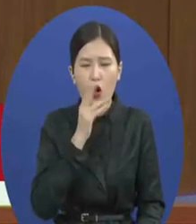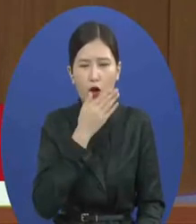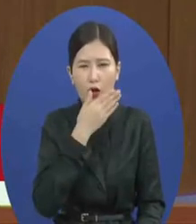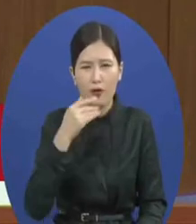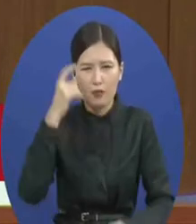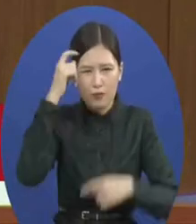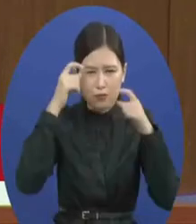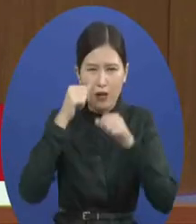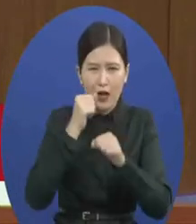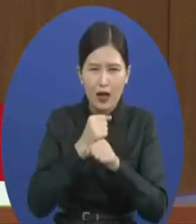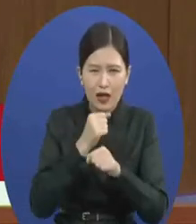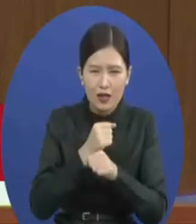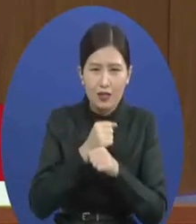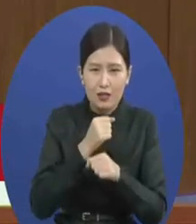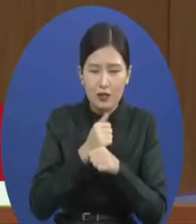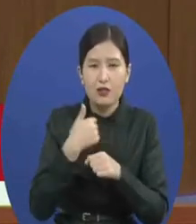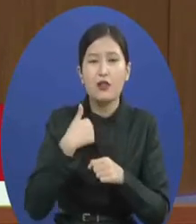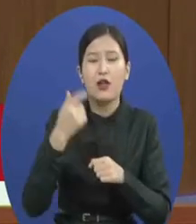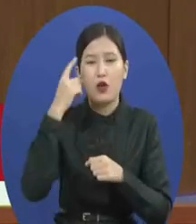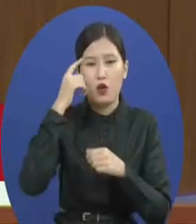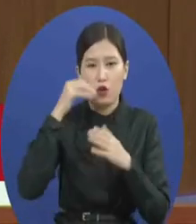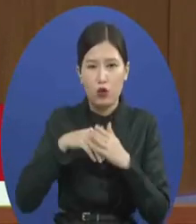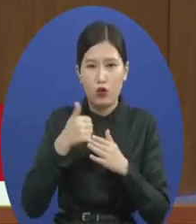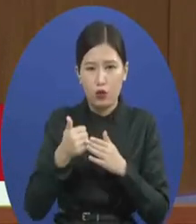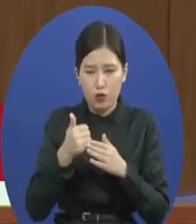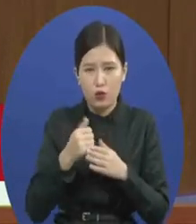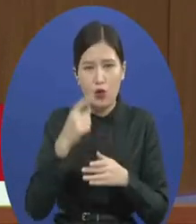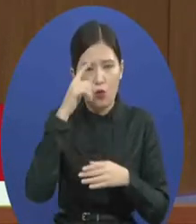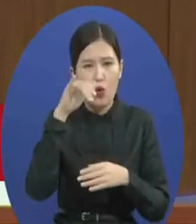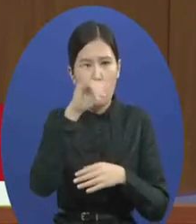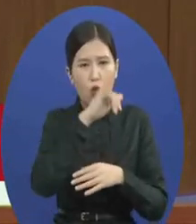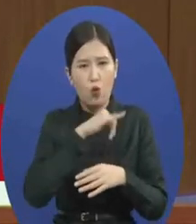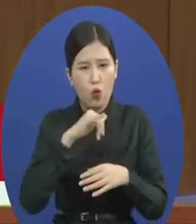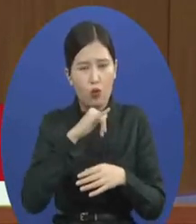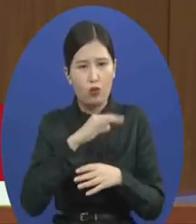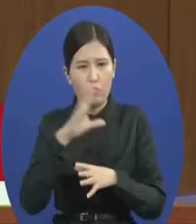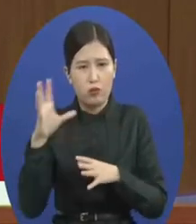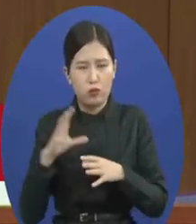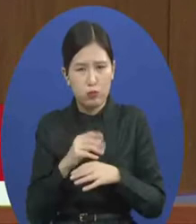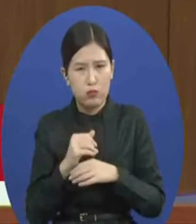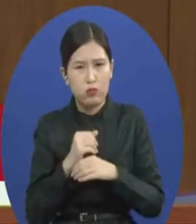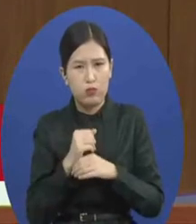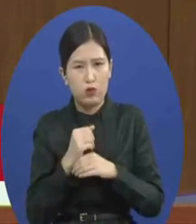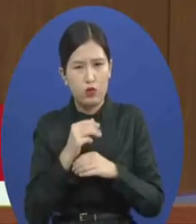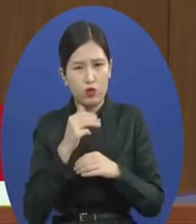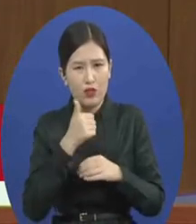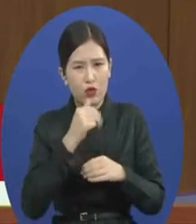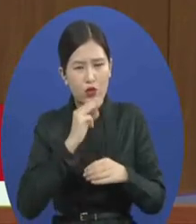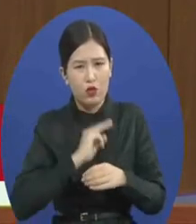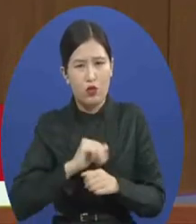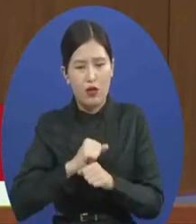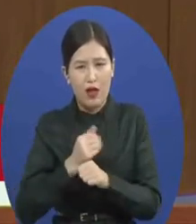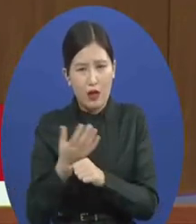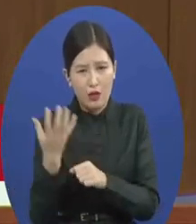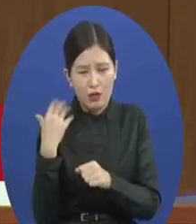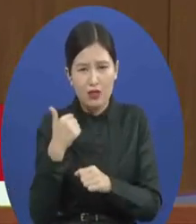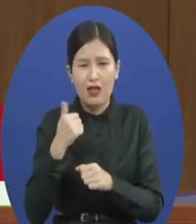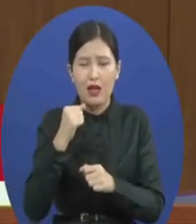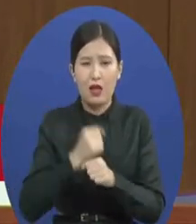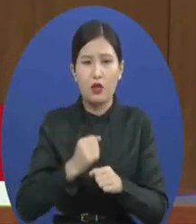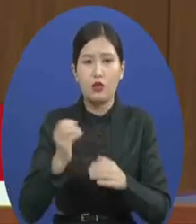чинь мэдж байгаа. Гэхдээ эх орны өмнө хүлээсэн үүргээ бид нар амжилттай гүйцэтгэх ёстой. Тийм